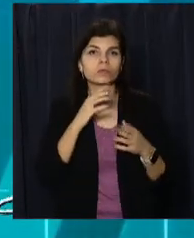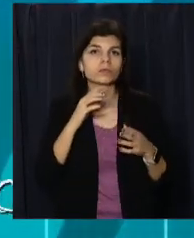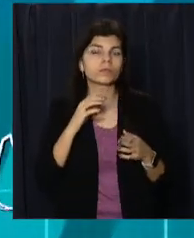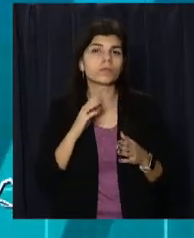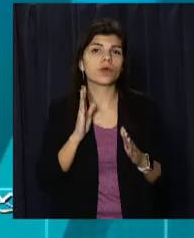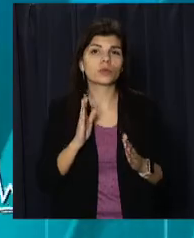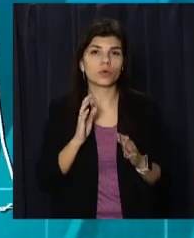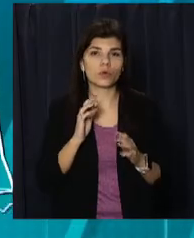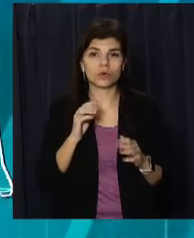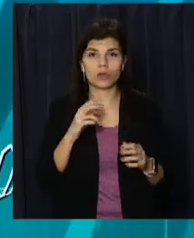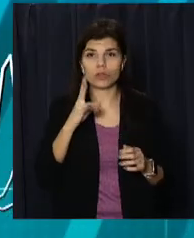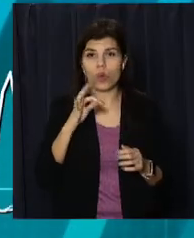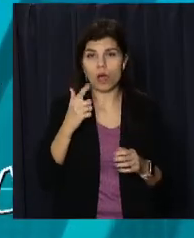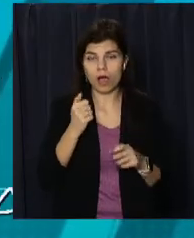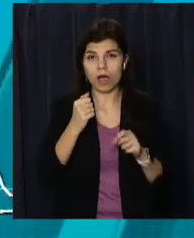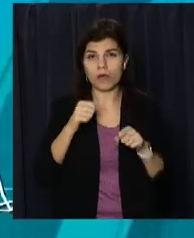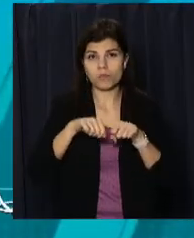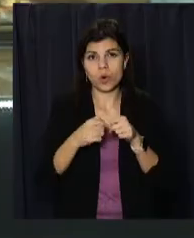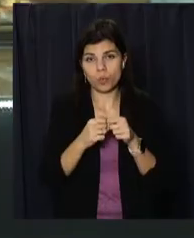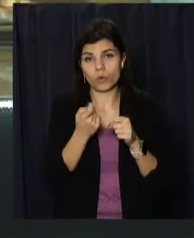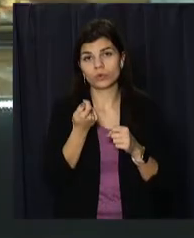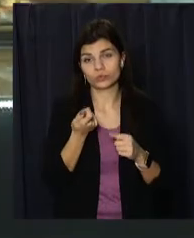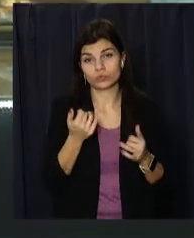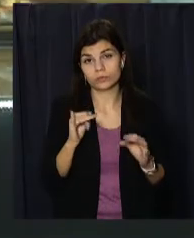крім переламу ноги, немає.